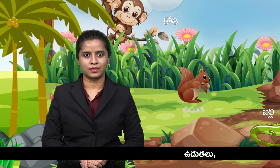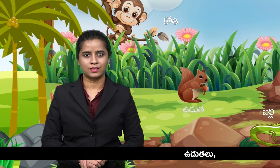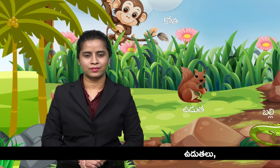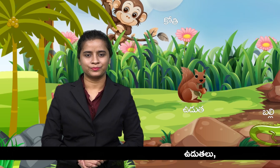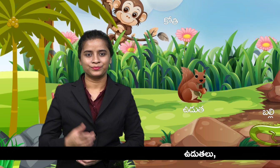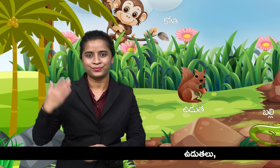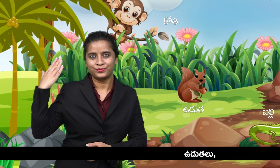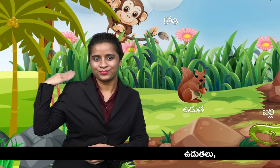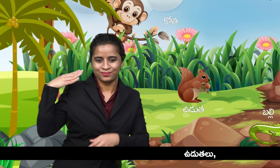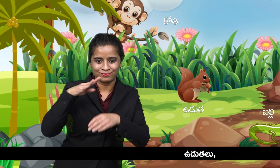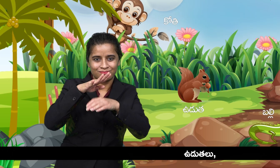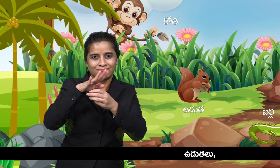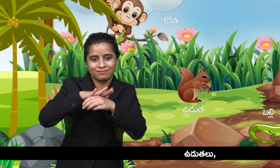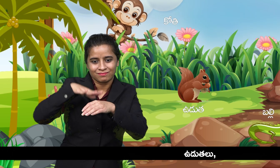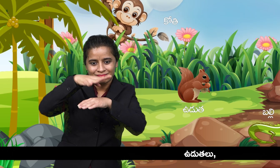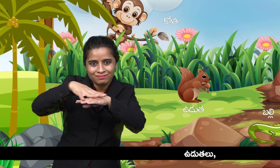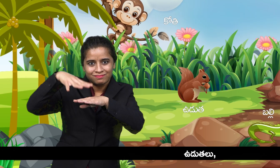ఉడతలు,